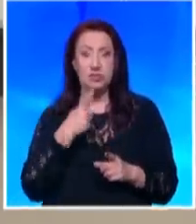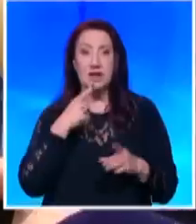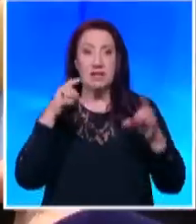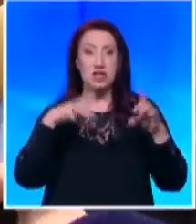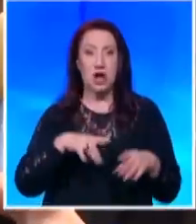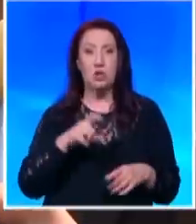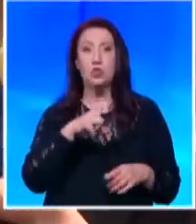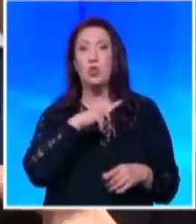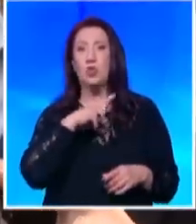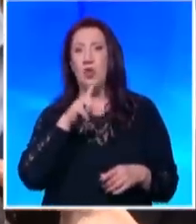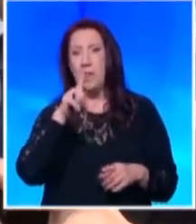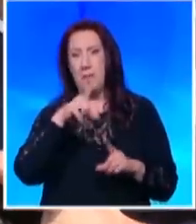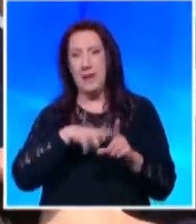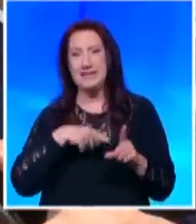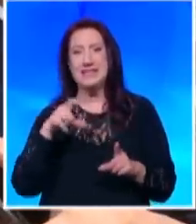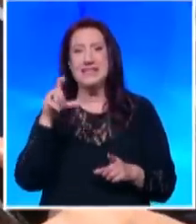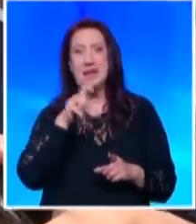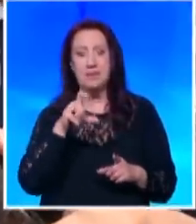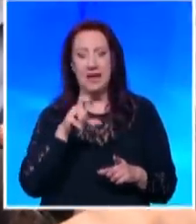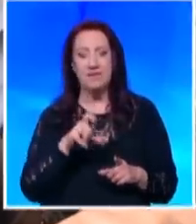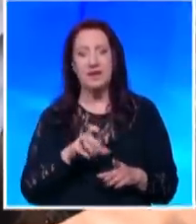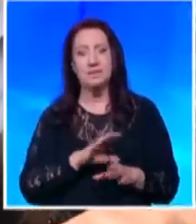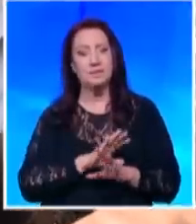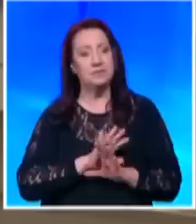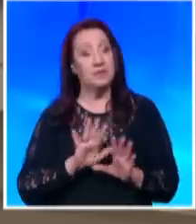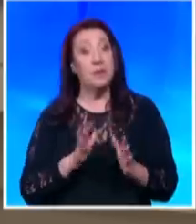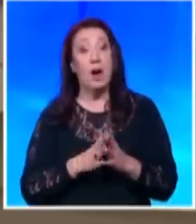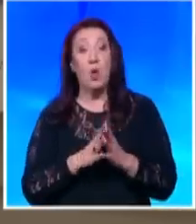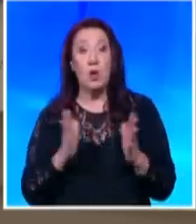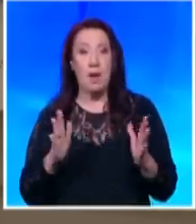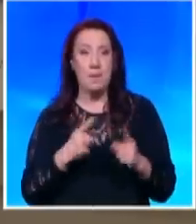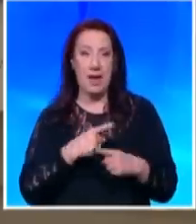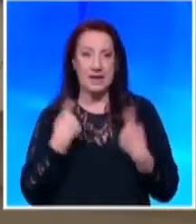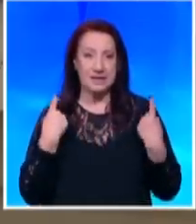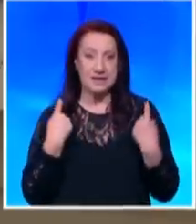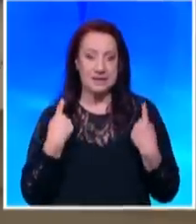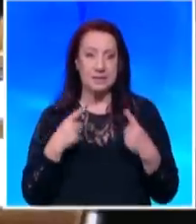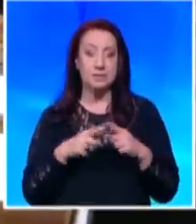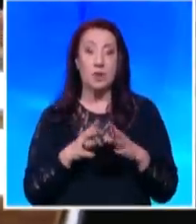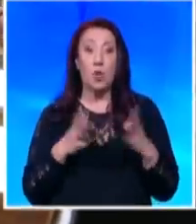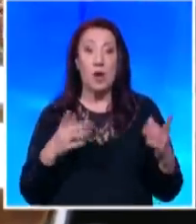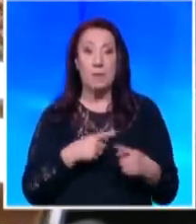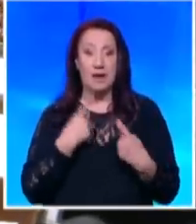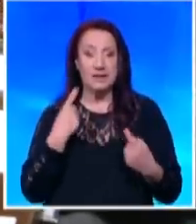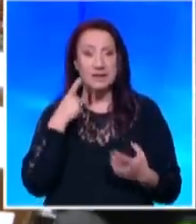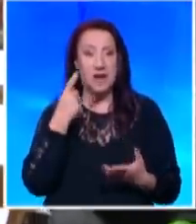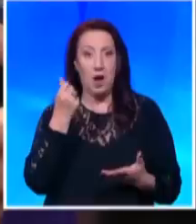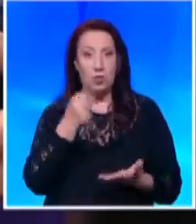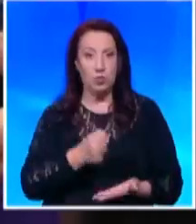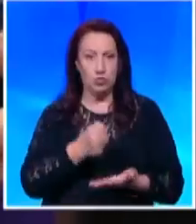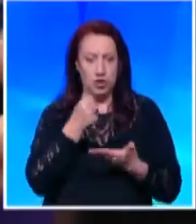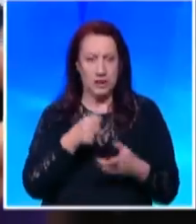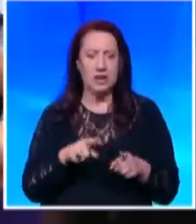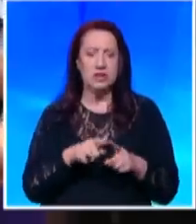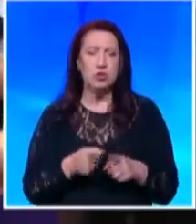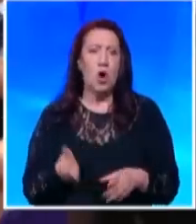са големи. Първо, рискуваме, както казах, бюджета. Големият риск е от още по-малка избирателна